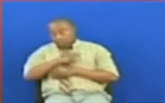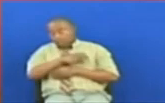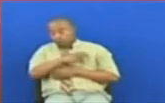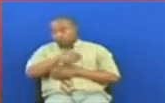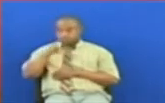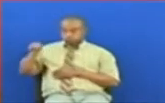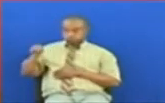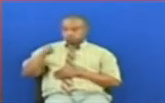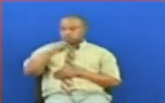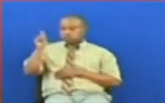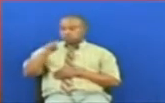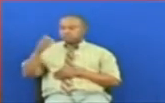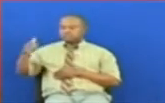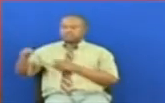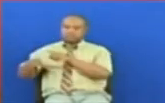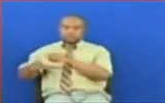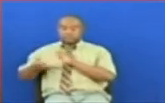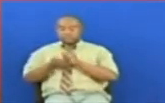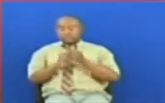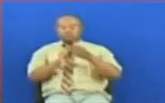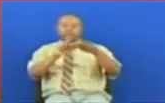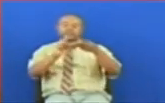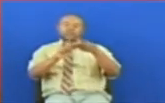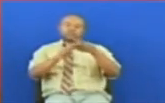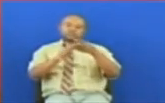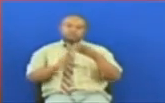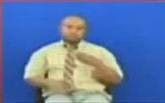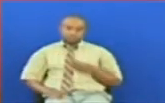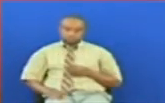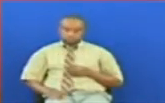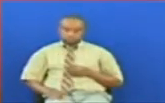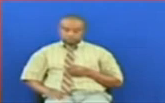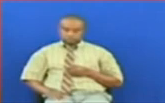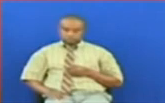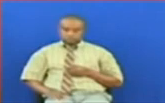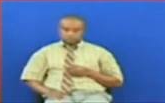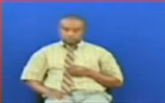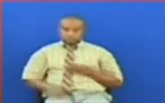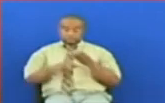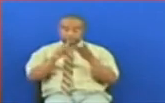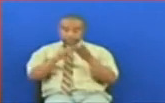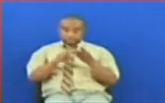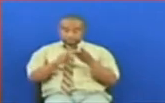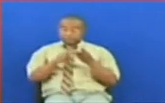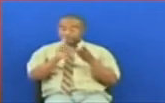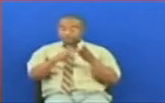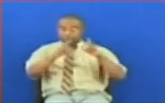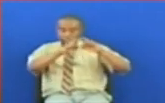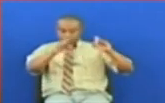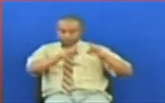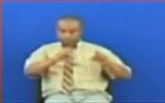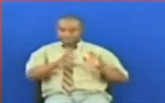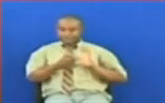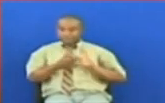wa Zanzibar. Jambo la tatu mheshimiwa ni kwamba kuna vifungu, kwa mfano kama hichi kifungu